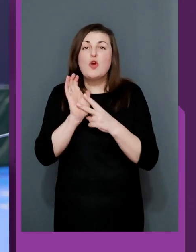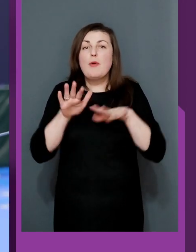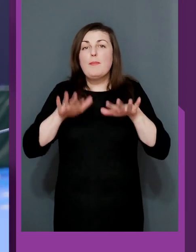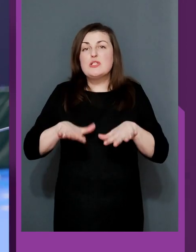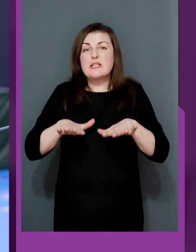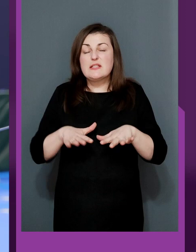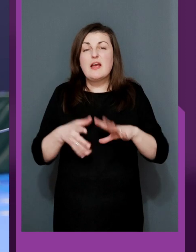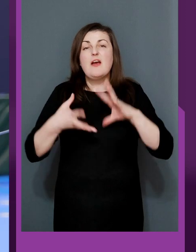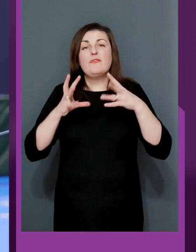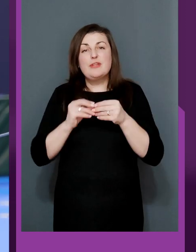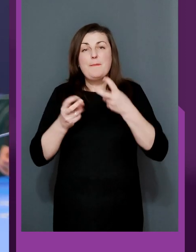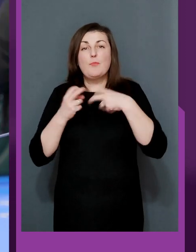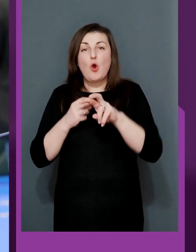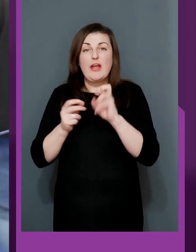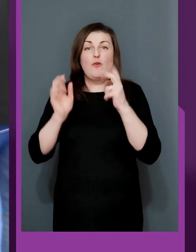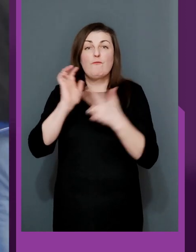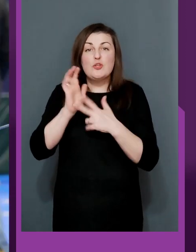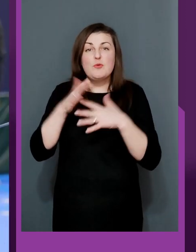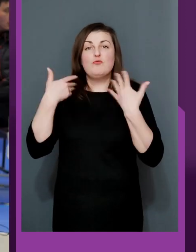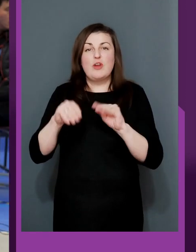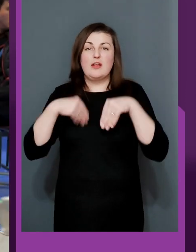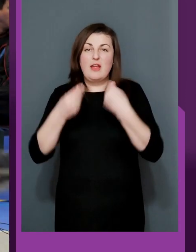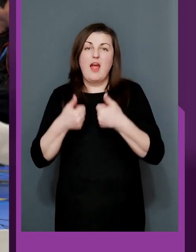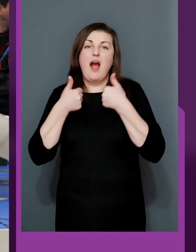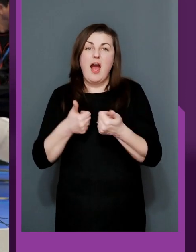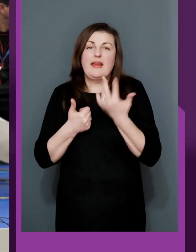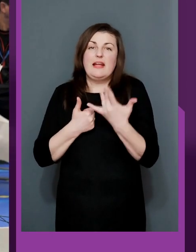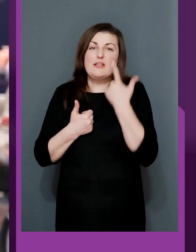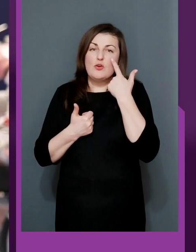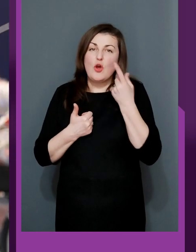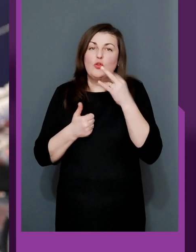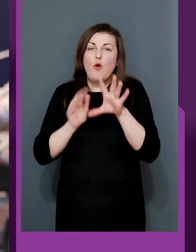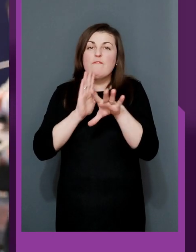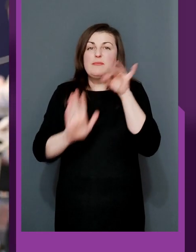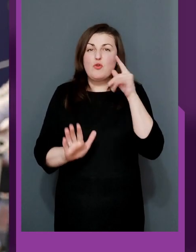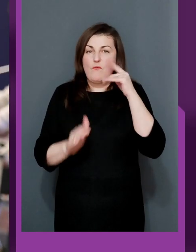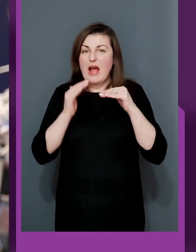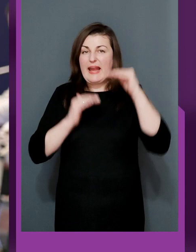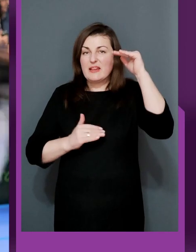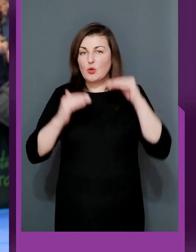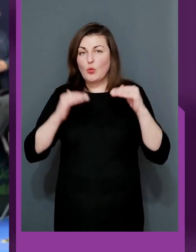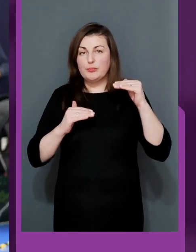сьомій позиції Тім прохід у вісімку вже додає гарну кількість очок до відбіркового